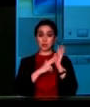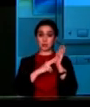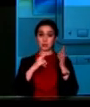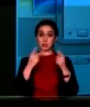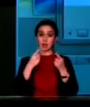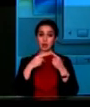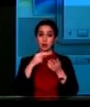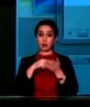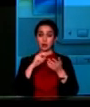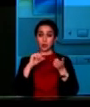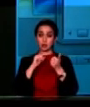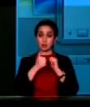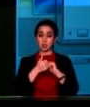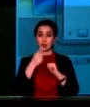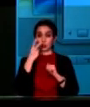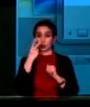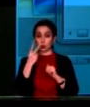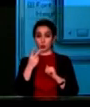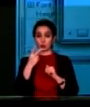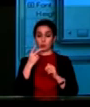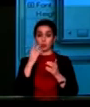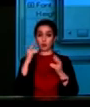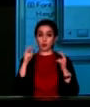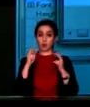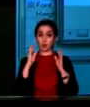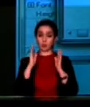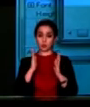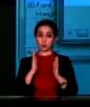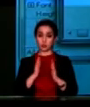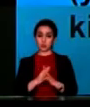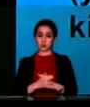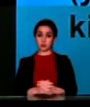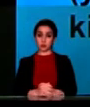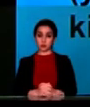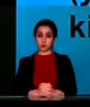aylandi. O'zgarishlarni demak ko'rib guvohi bo'lishingiz mumkin.